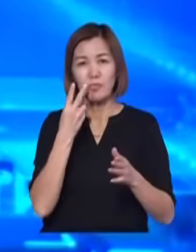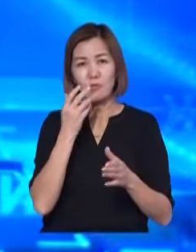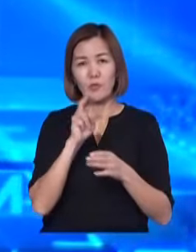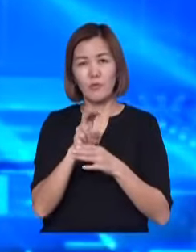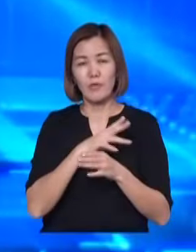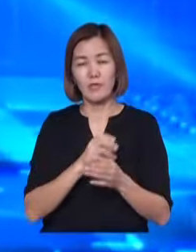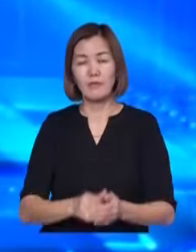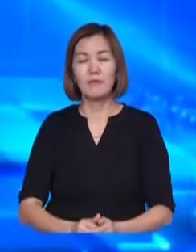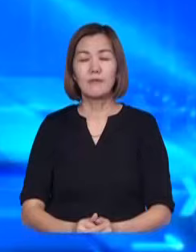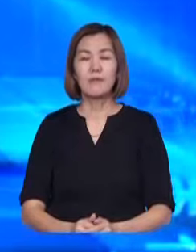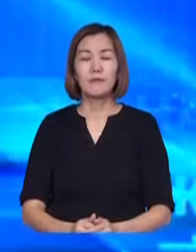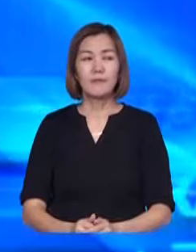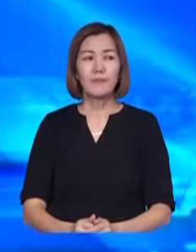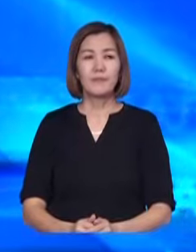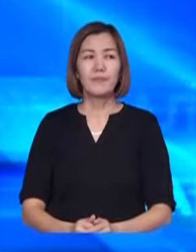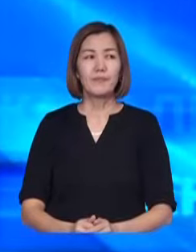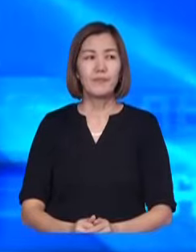көріп қайтты.